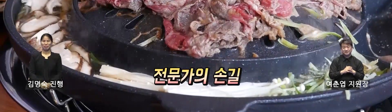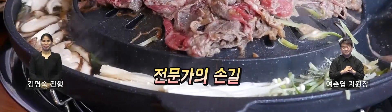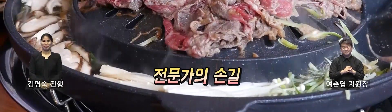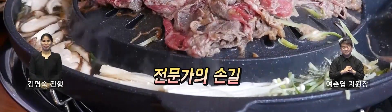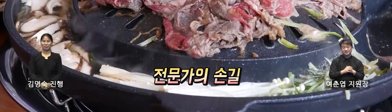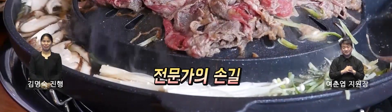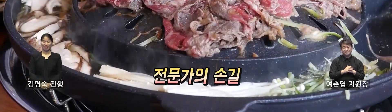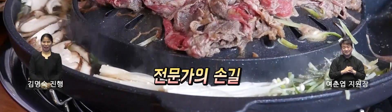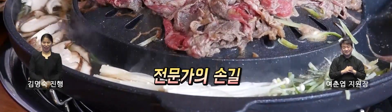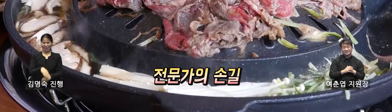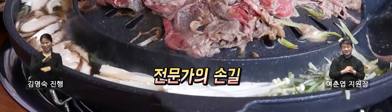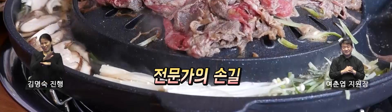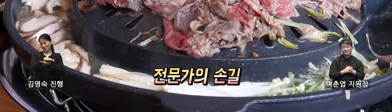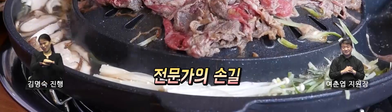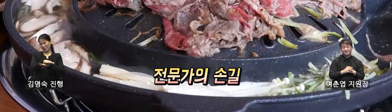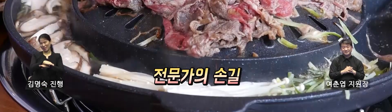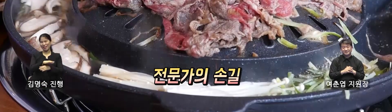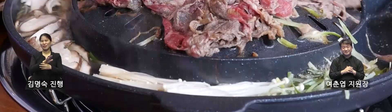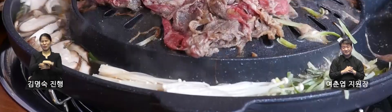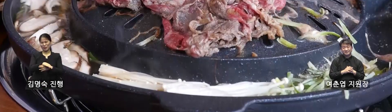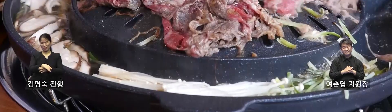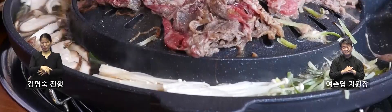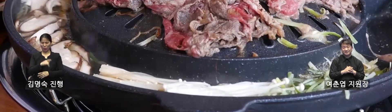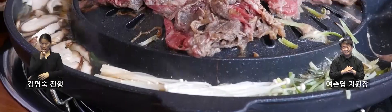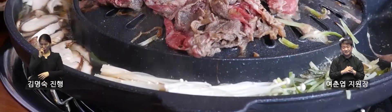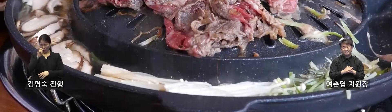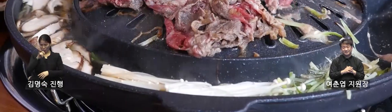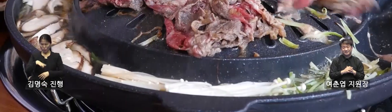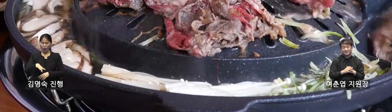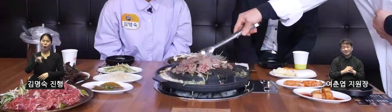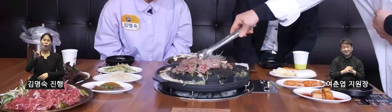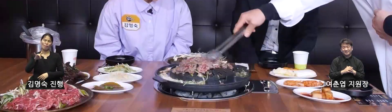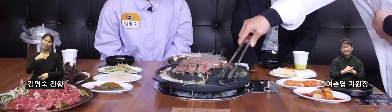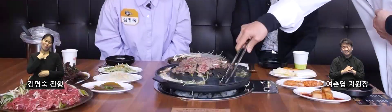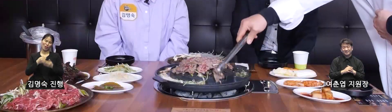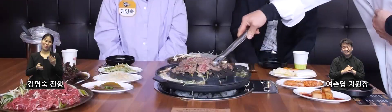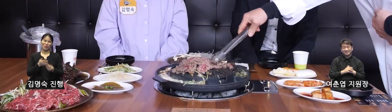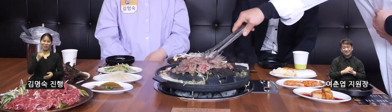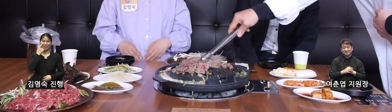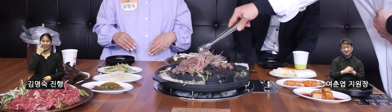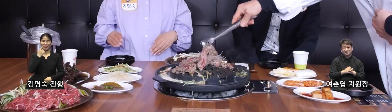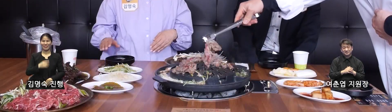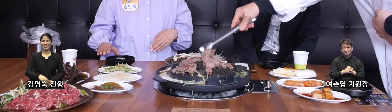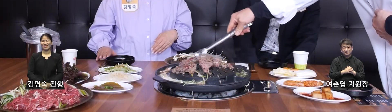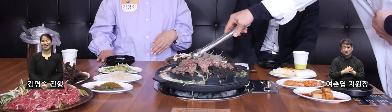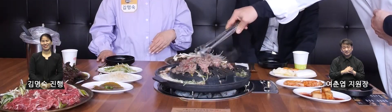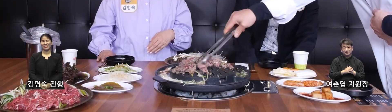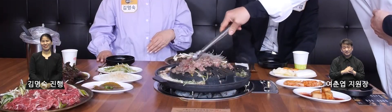아, 저기 촌스러워서 이렇게 고급스러운 걸 처음 접해봐가지고.